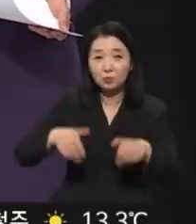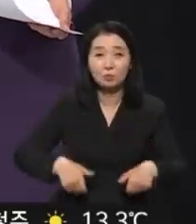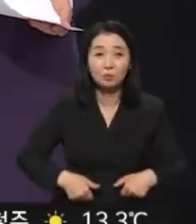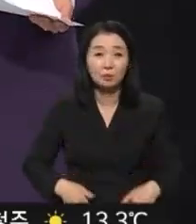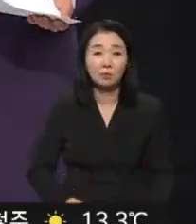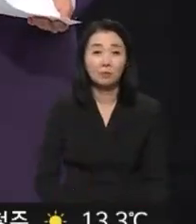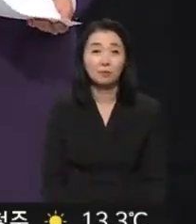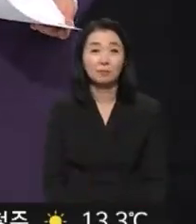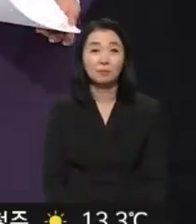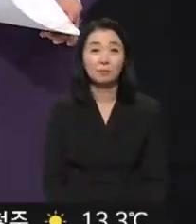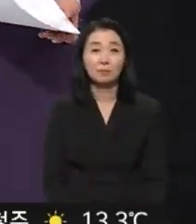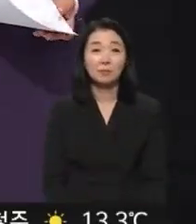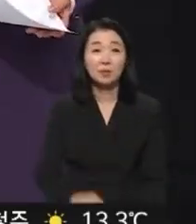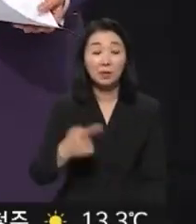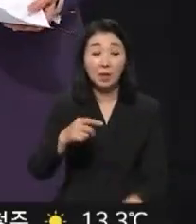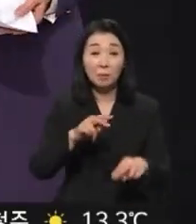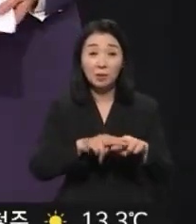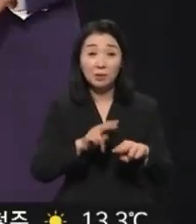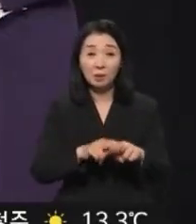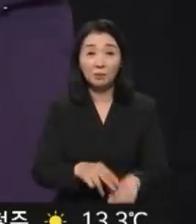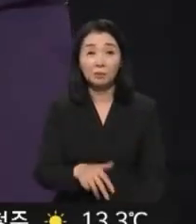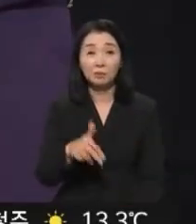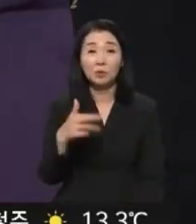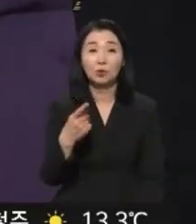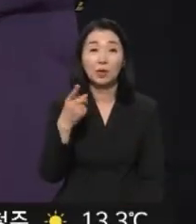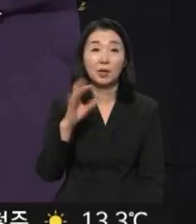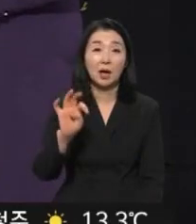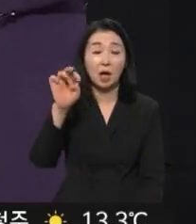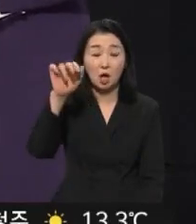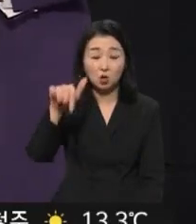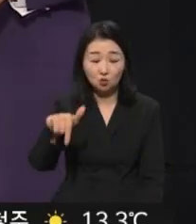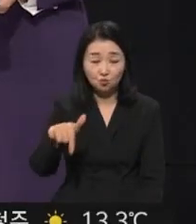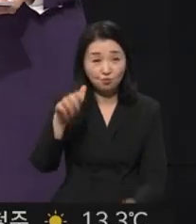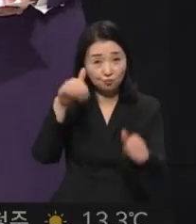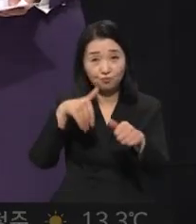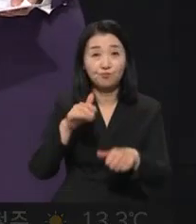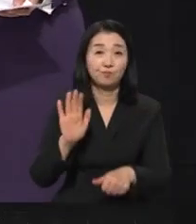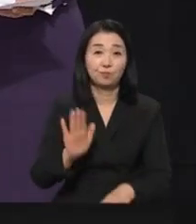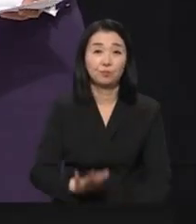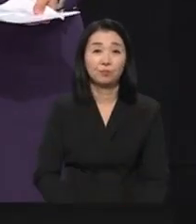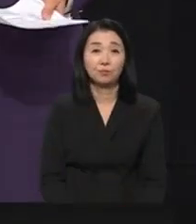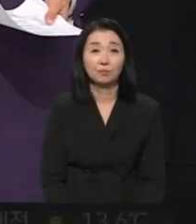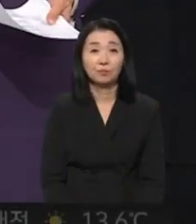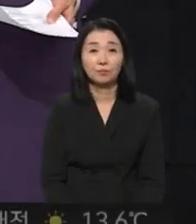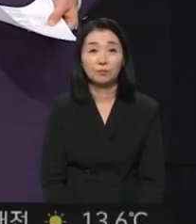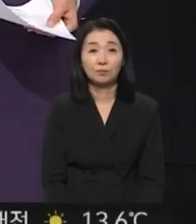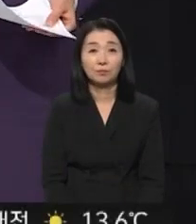같습니다. 네, 다음 소식의 해시태그는 최강욱 불송치입니다.